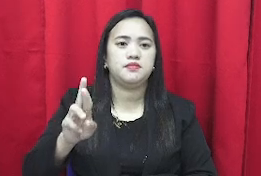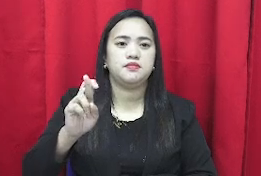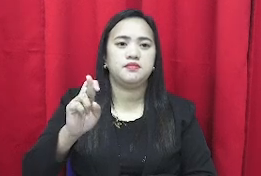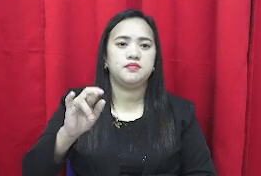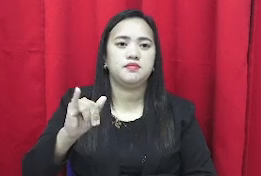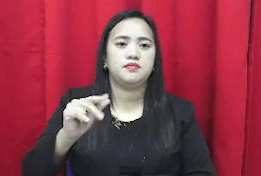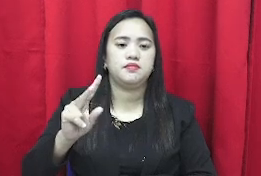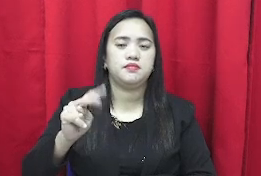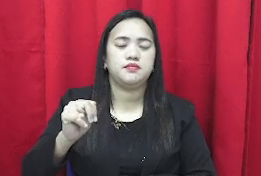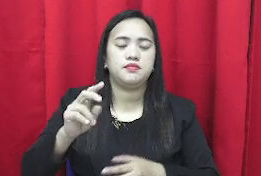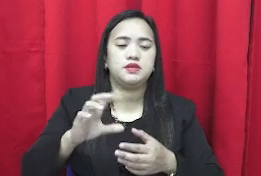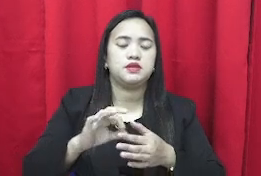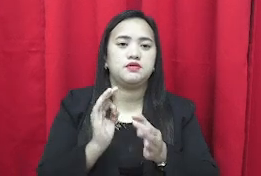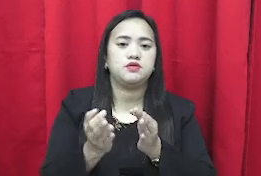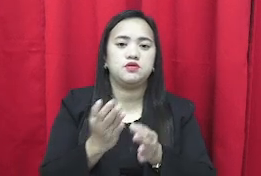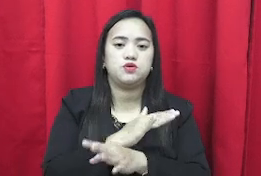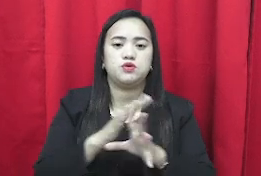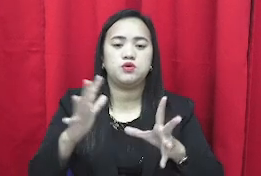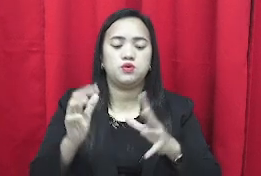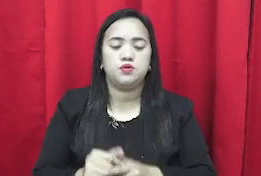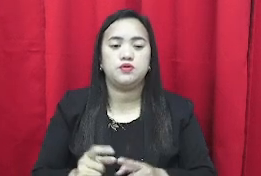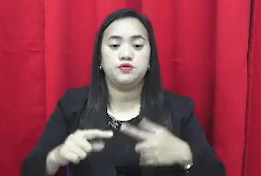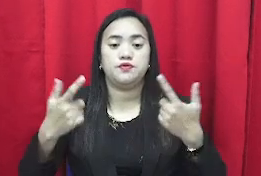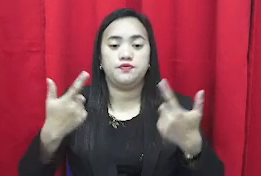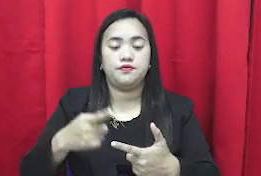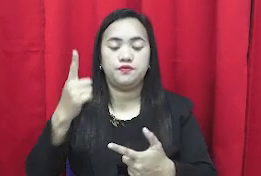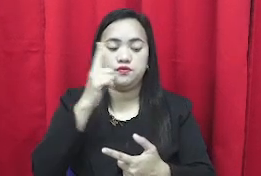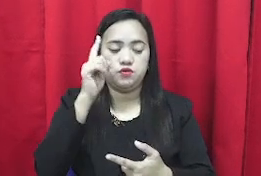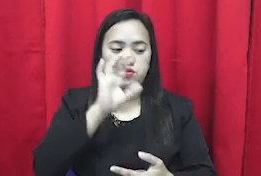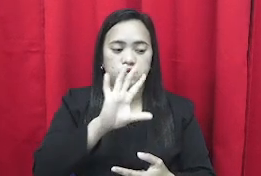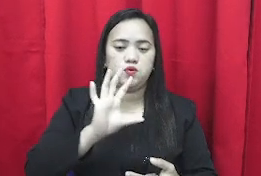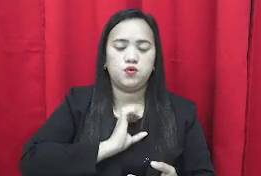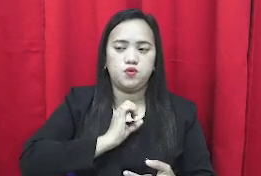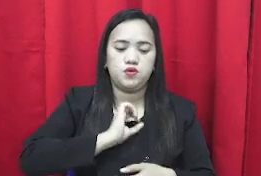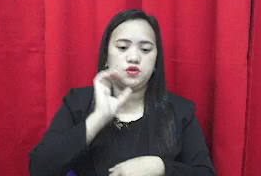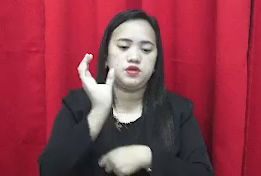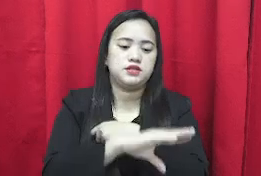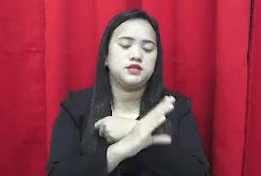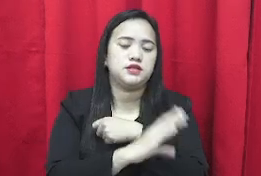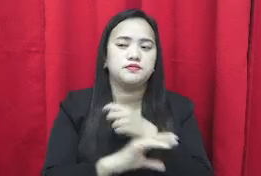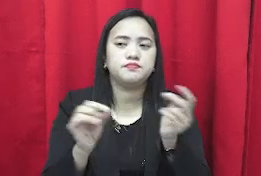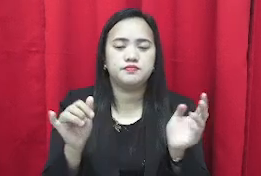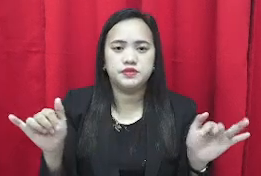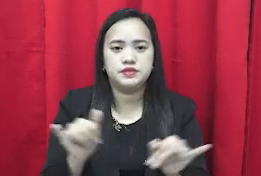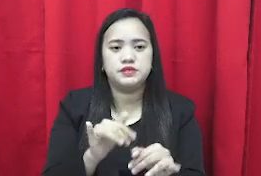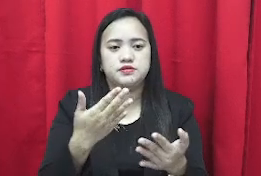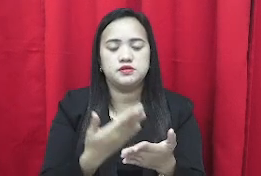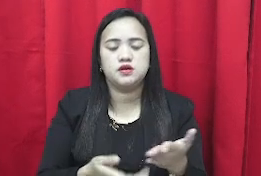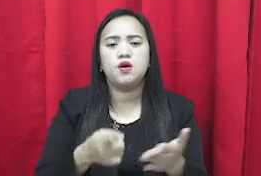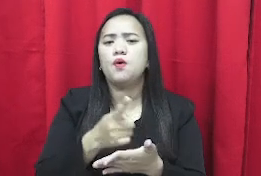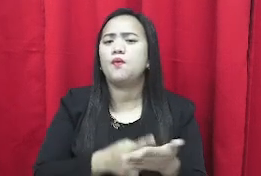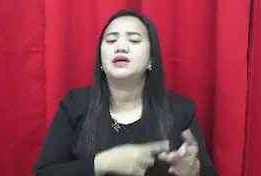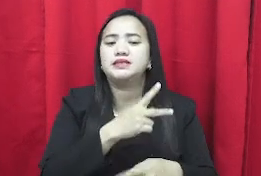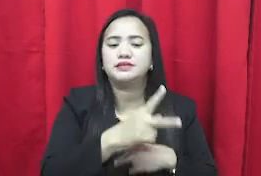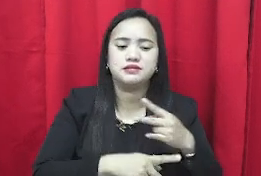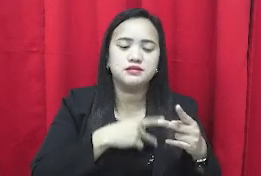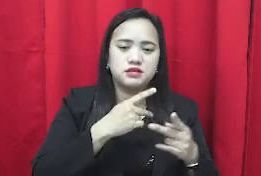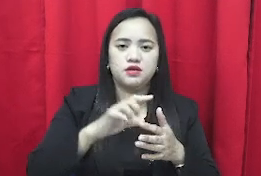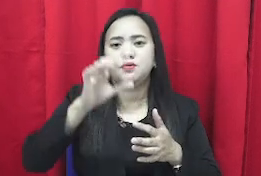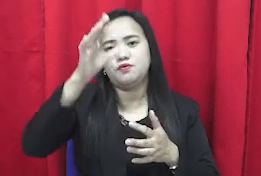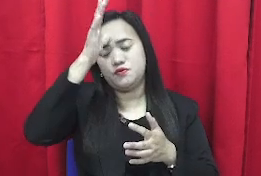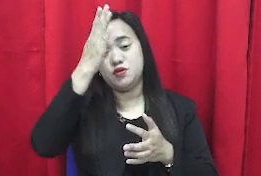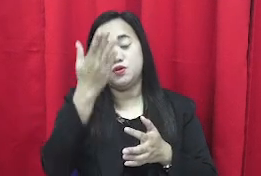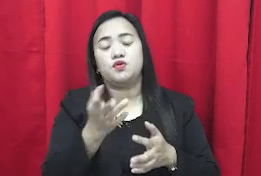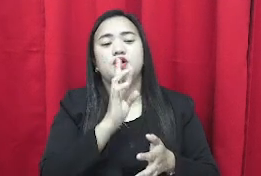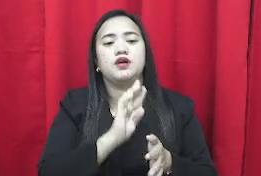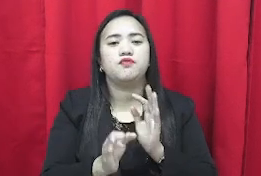gobyerno Kung ayaw mong ipaglaban ang iyong bayan ganun din mga kapatid Anong klase kang tatay Anong klase kang magulang